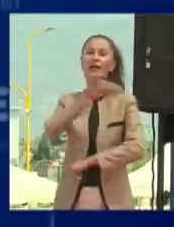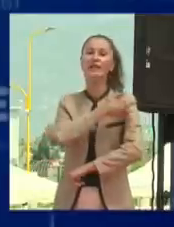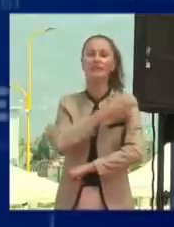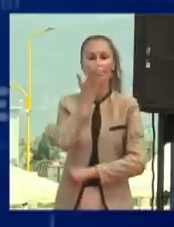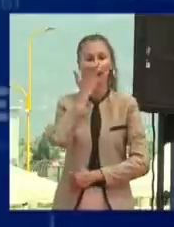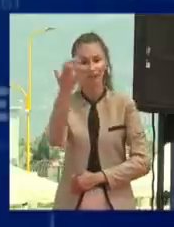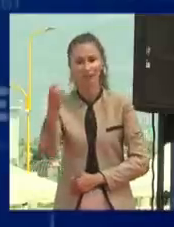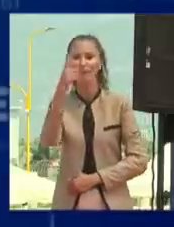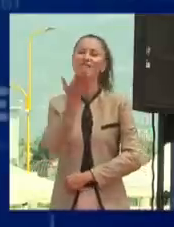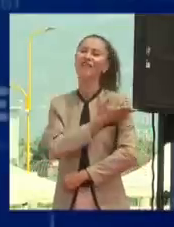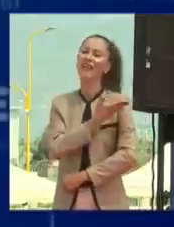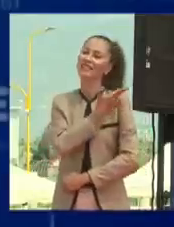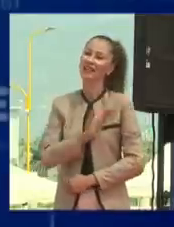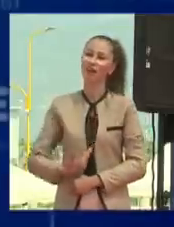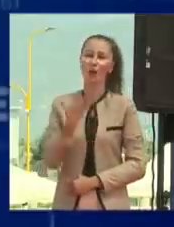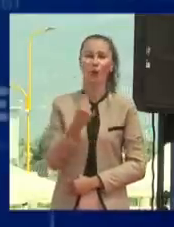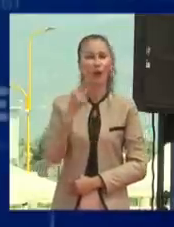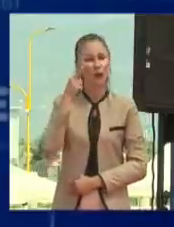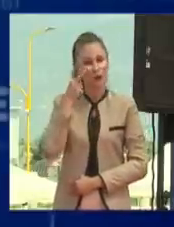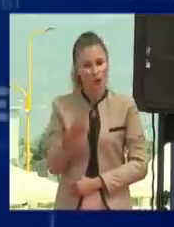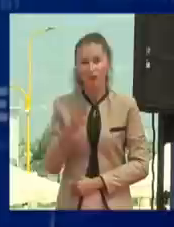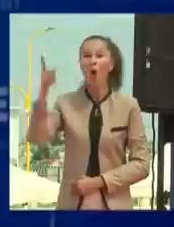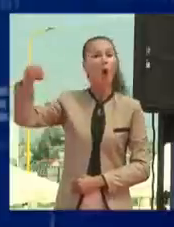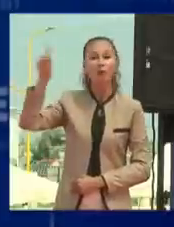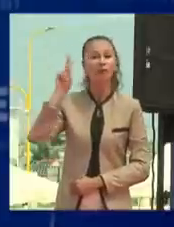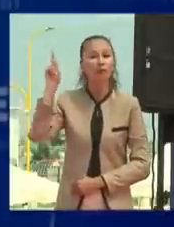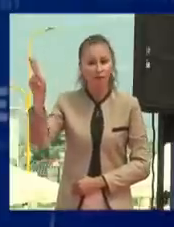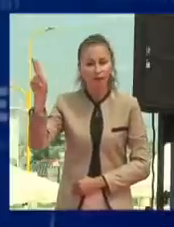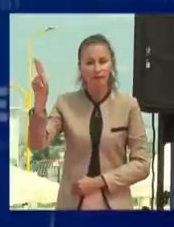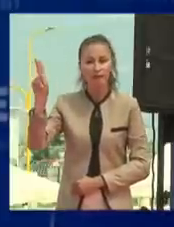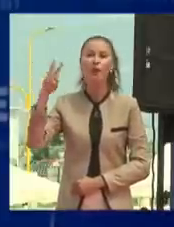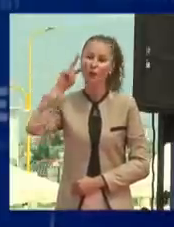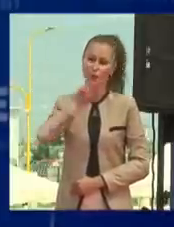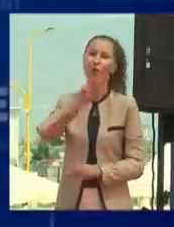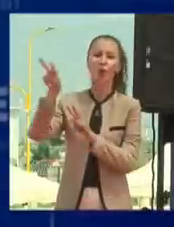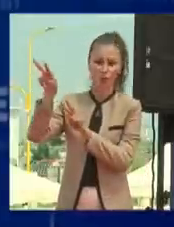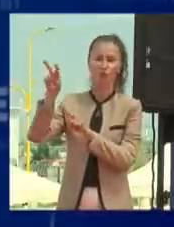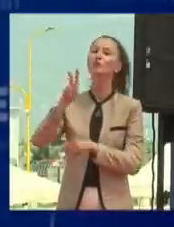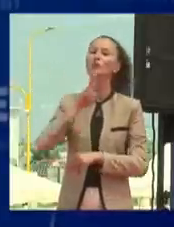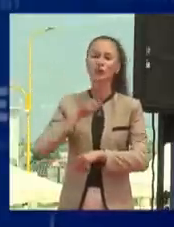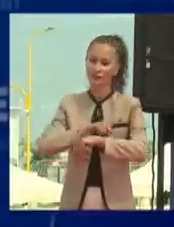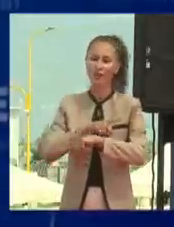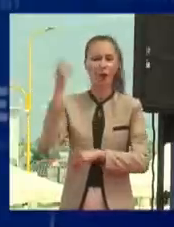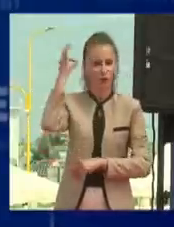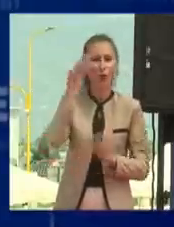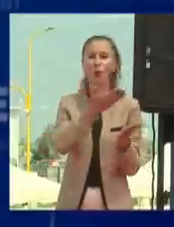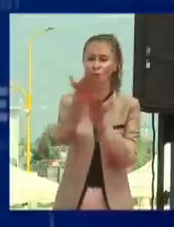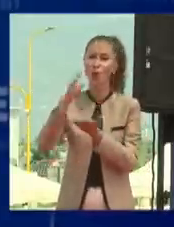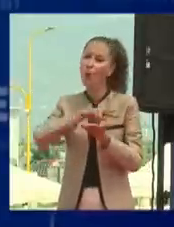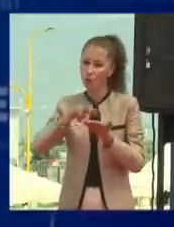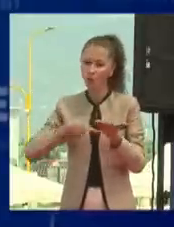etmeyi bir vatanseverlik olarak görürüz. Onlar ise görüyorsunuz, son zamanlarda duyuyorsunuz,